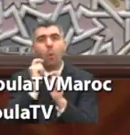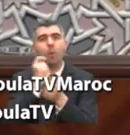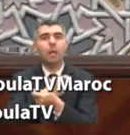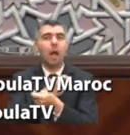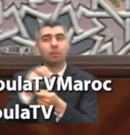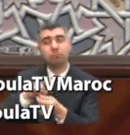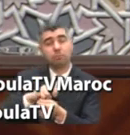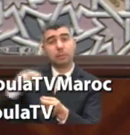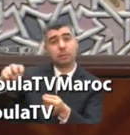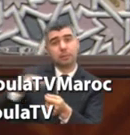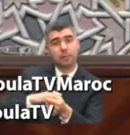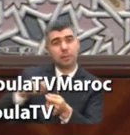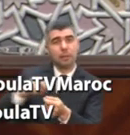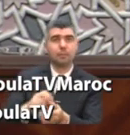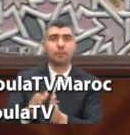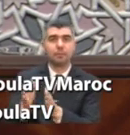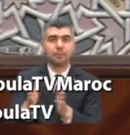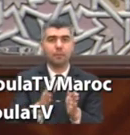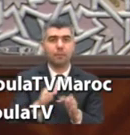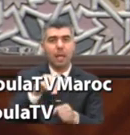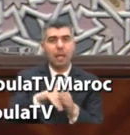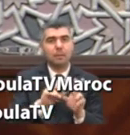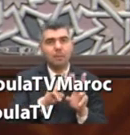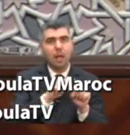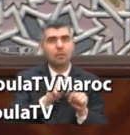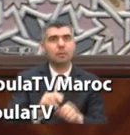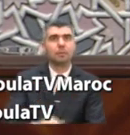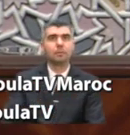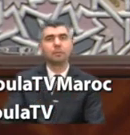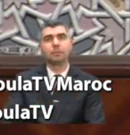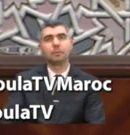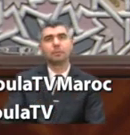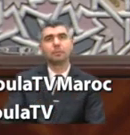كلمه لفريق التجمع الدستوري.